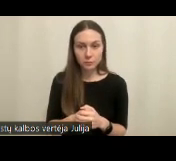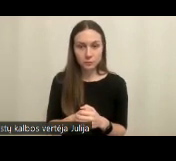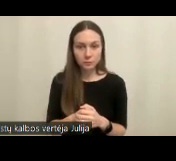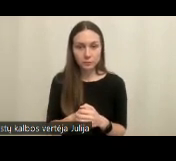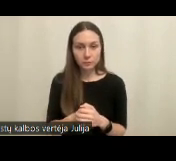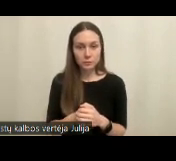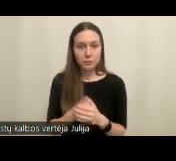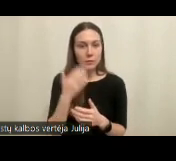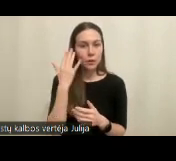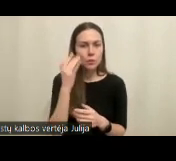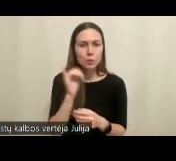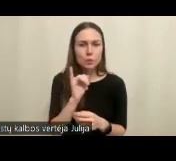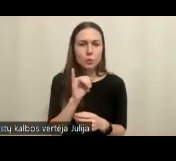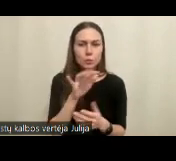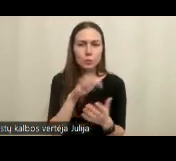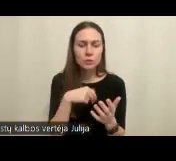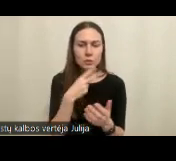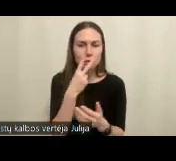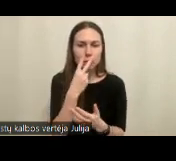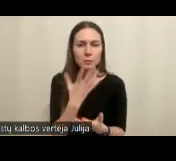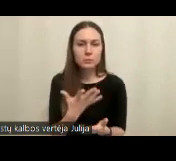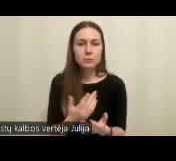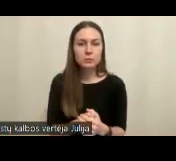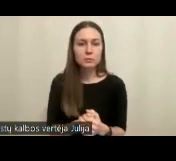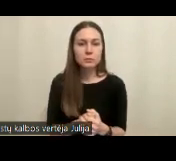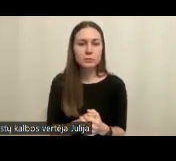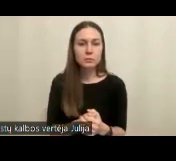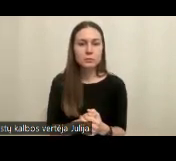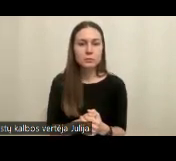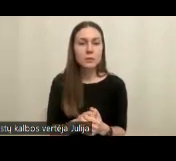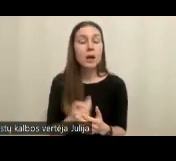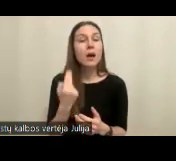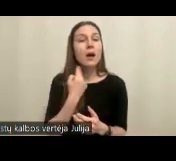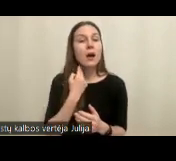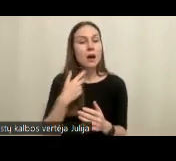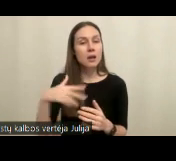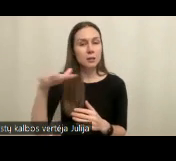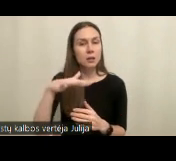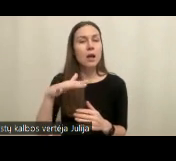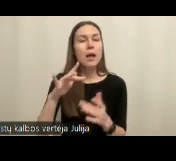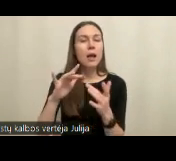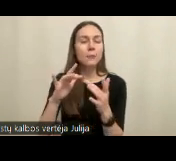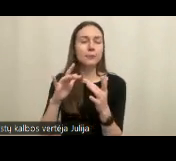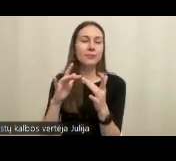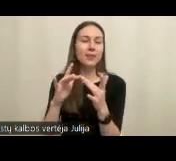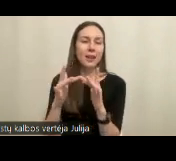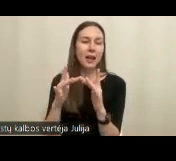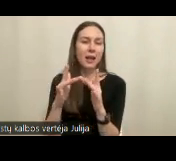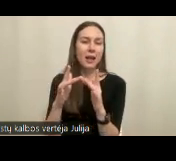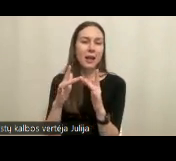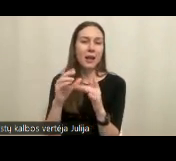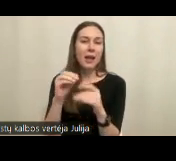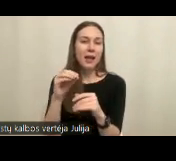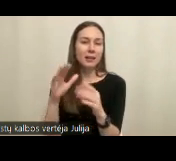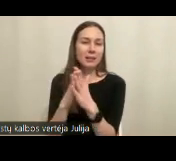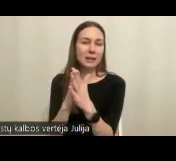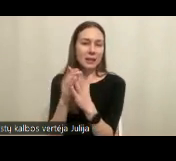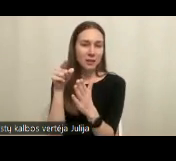Dabar galvoju, kur čia tas tekstas, aš jo nematau. Ar Anglijoje plačiai naudojamos elektroninės knygos, e-knygos ir